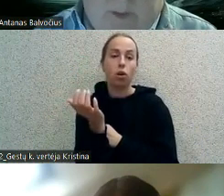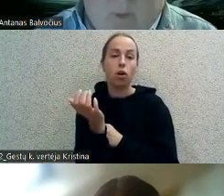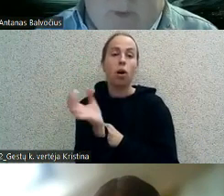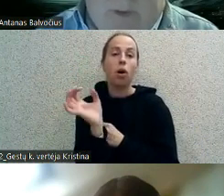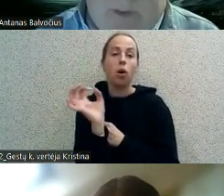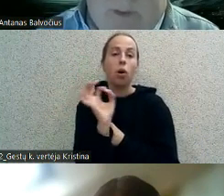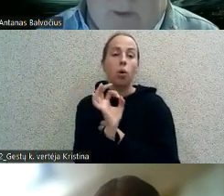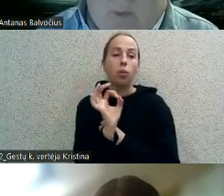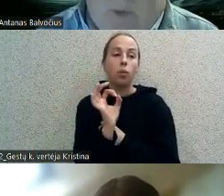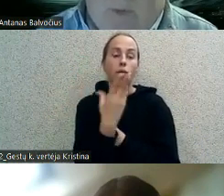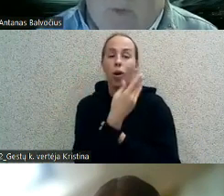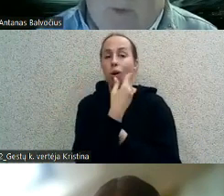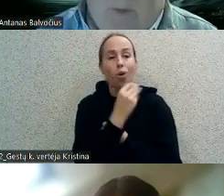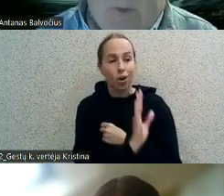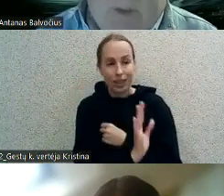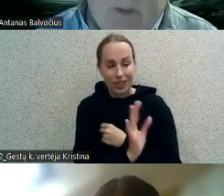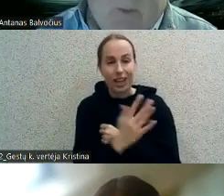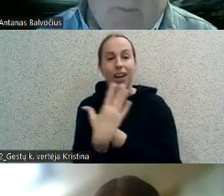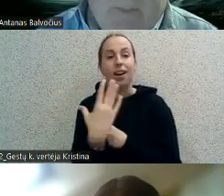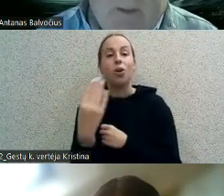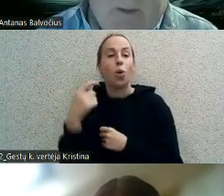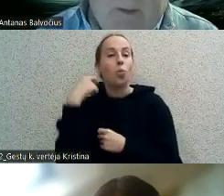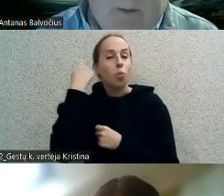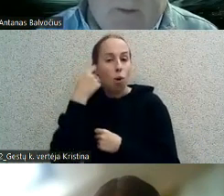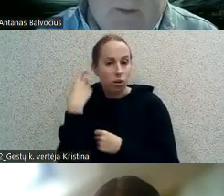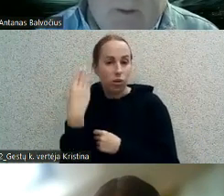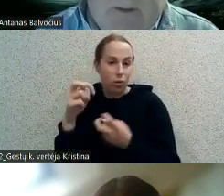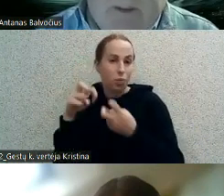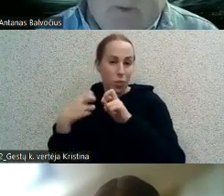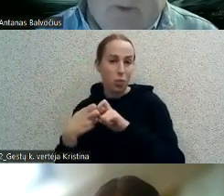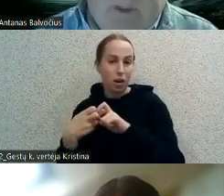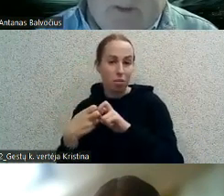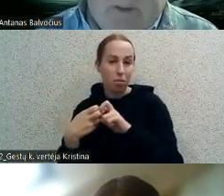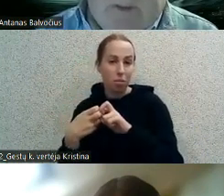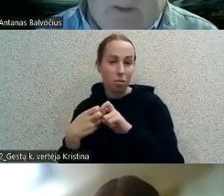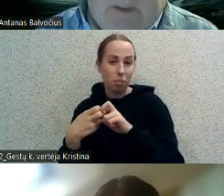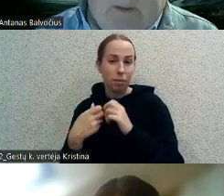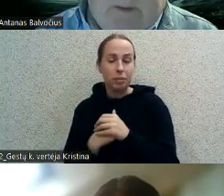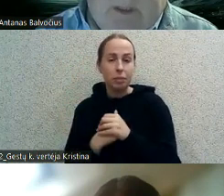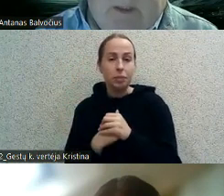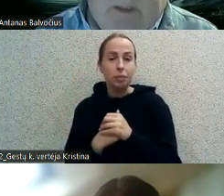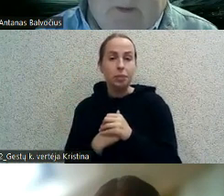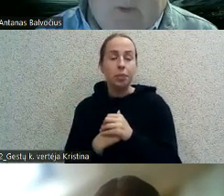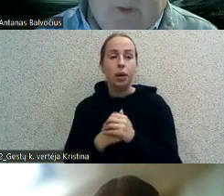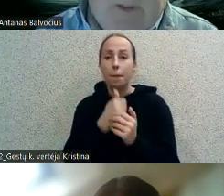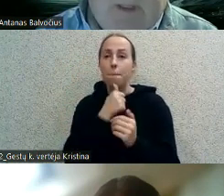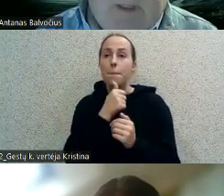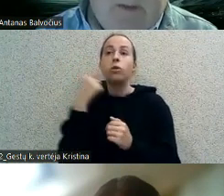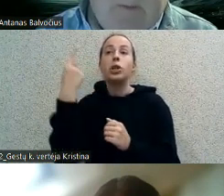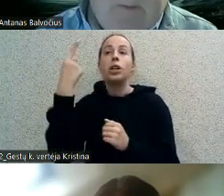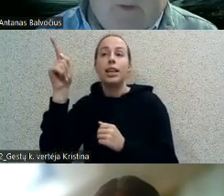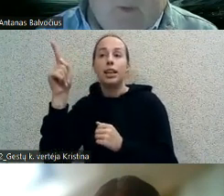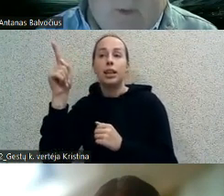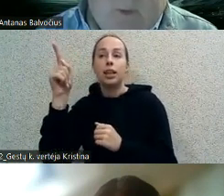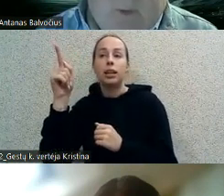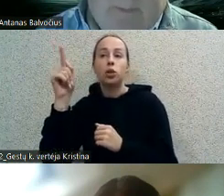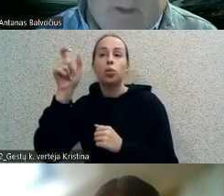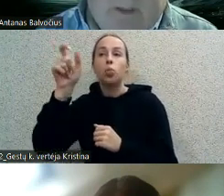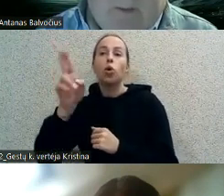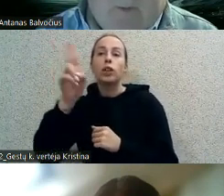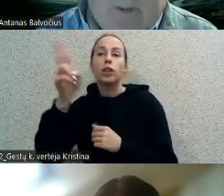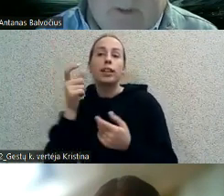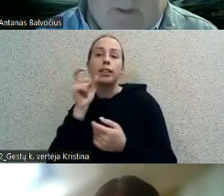ne grožinės literatūros vadovėlių skaitimu. Ir tas toksai, kad kitas skaitytų, aš net neįsivaizduoju,